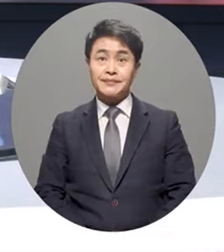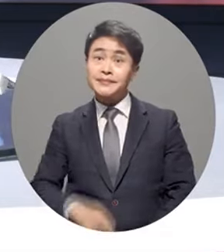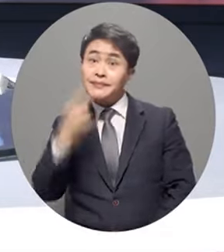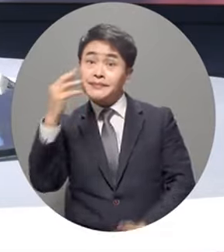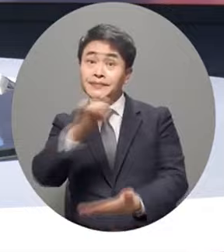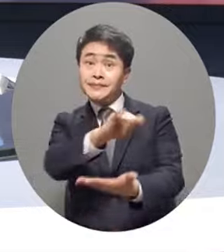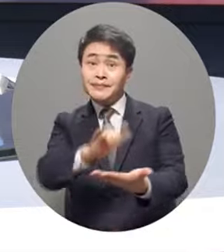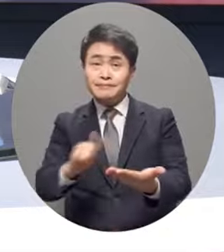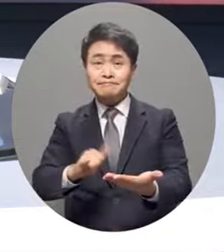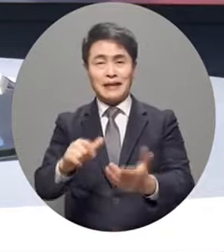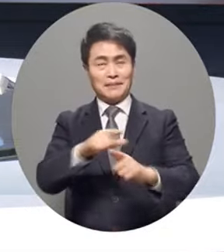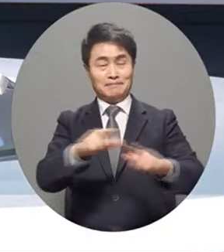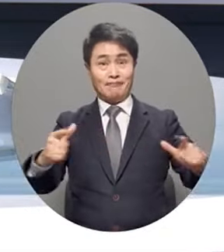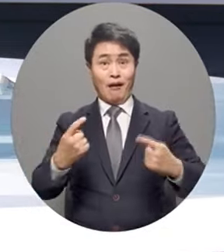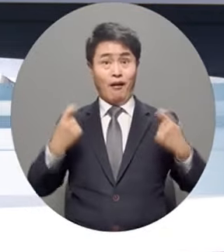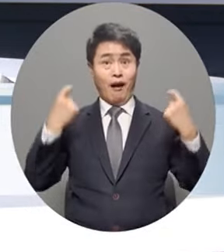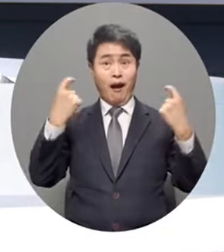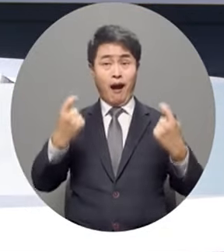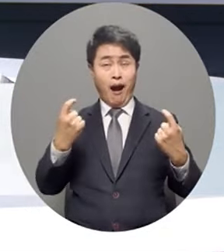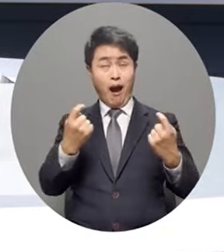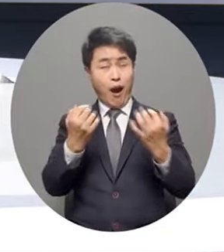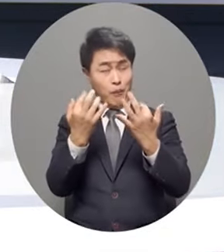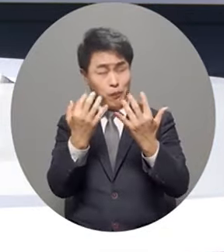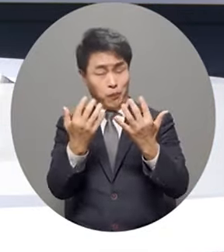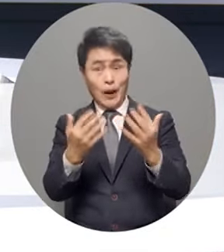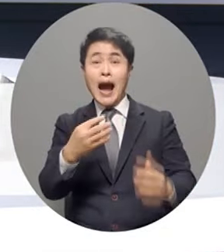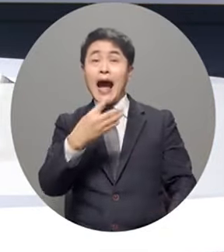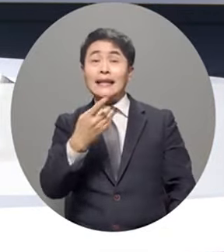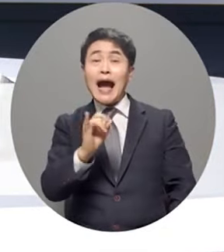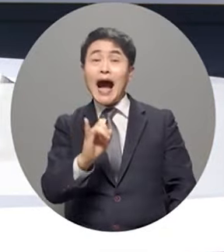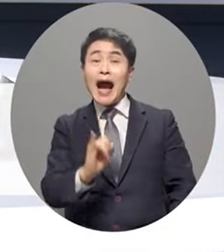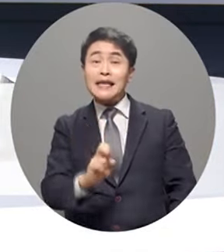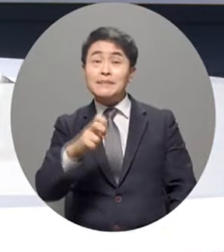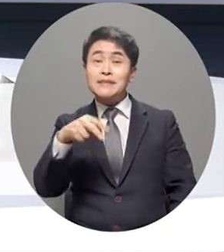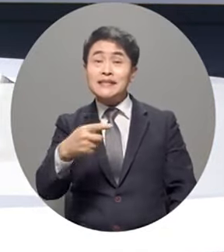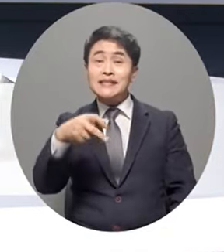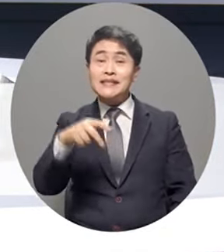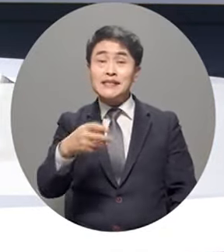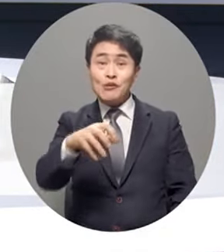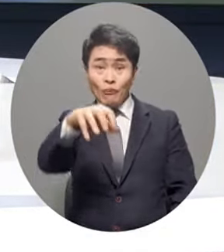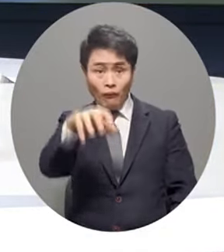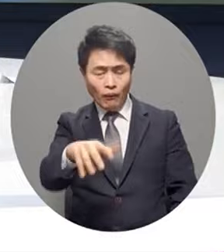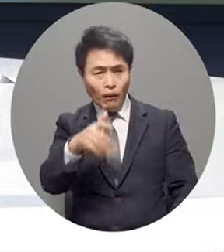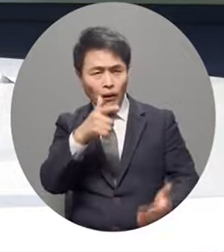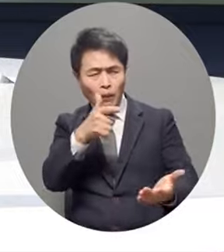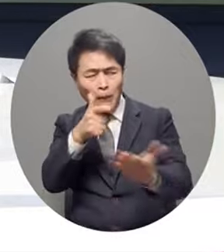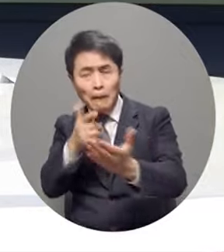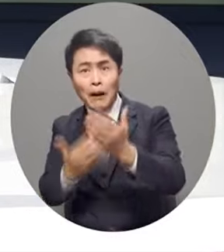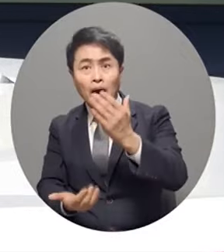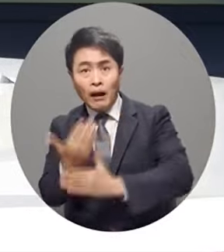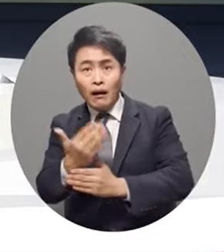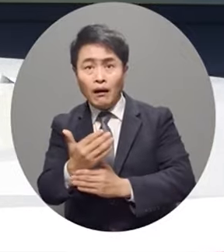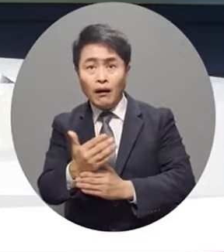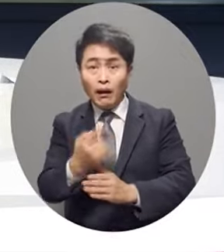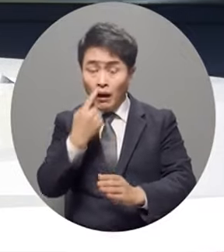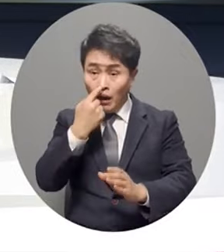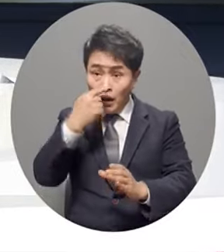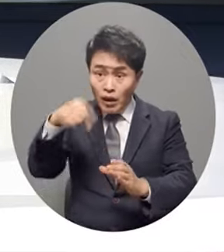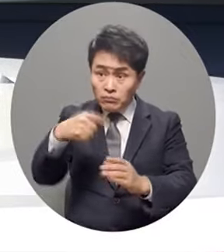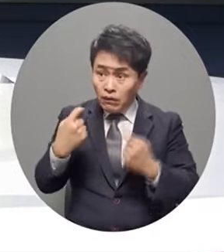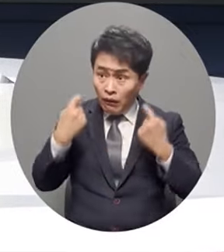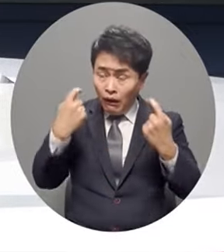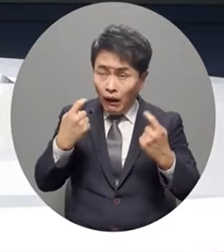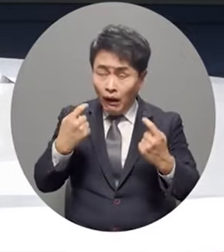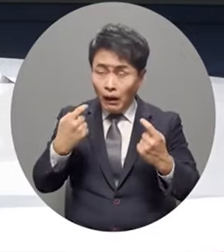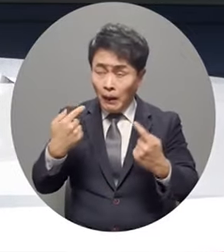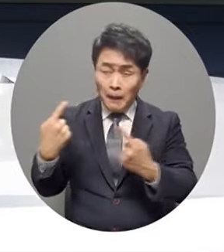미국 뉴욕에서는 평소 관광객으로 붐비는 타임스 스퀘어에서 총격 사고가 발생했습니다. 브라질 관광객 한 명이 유탄에